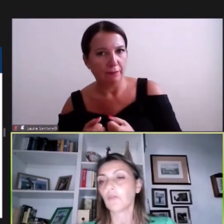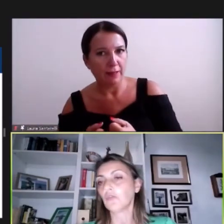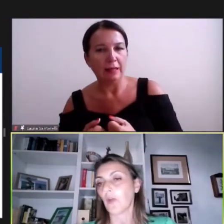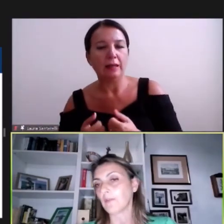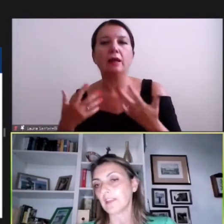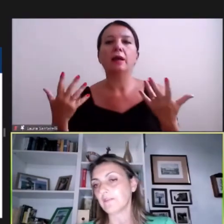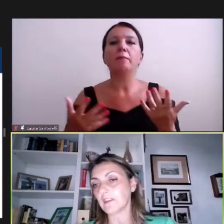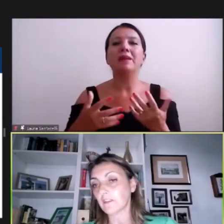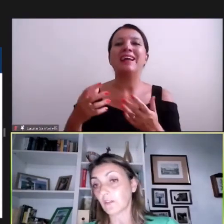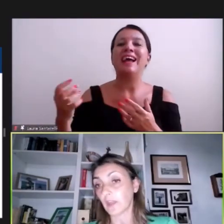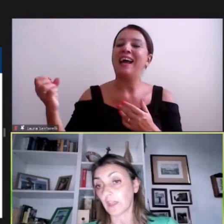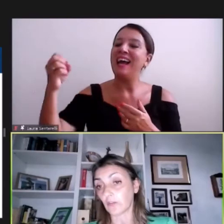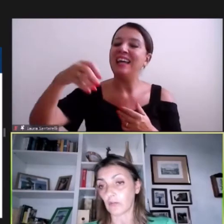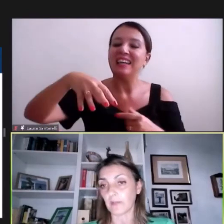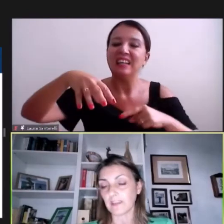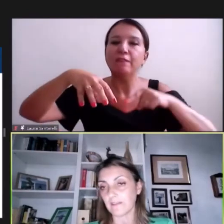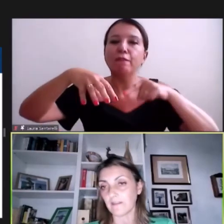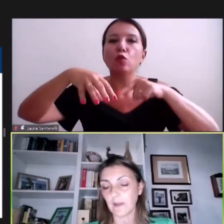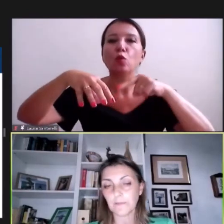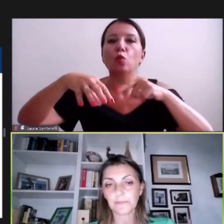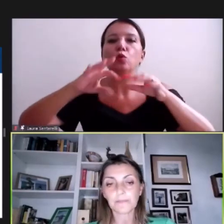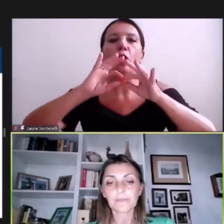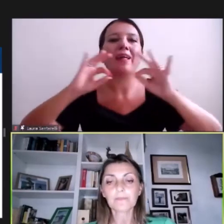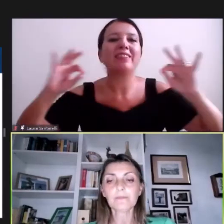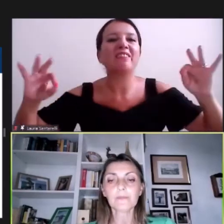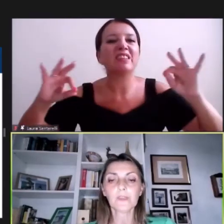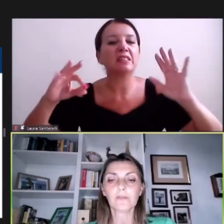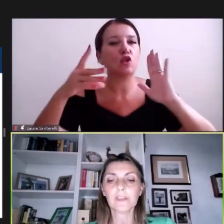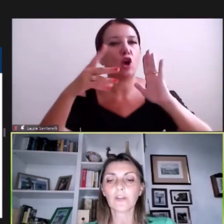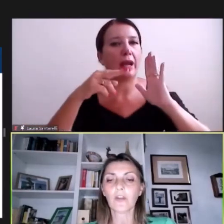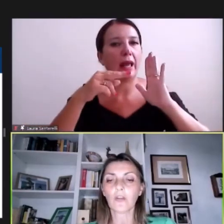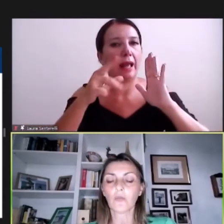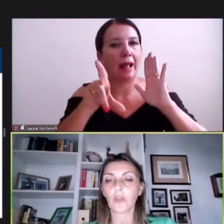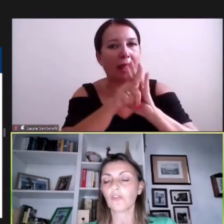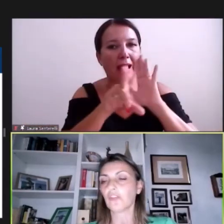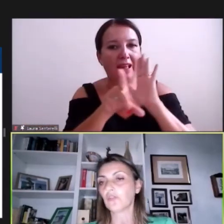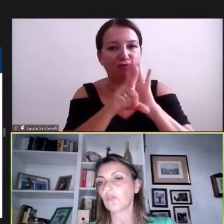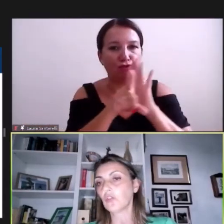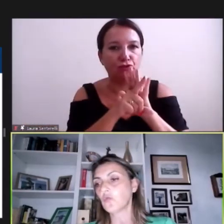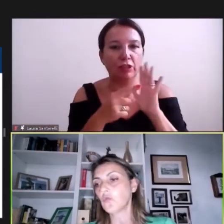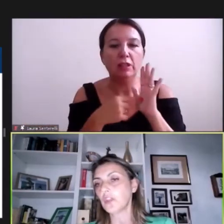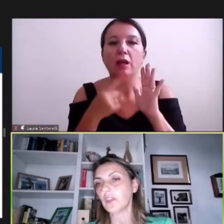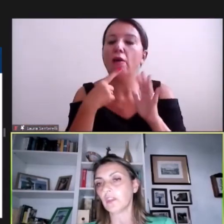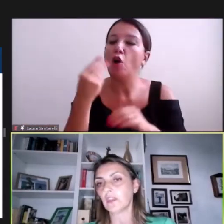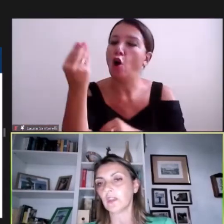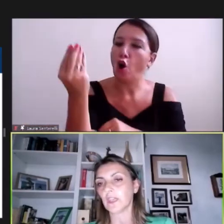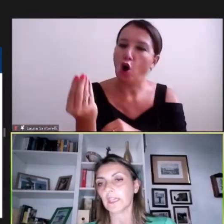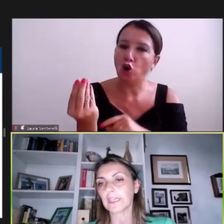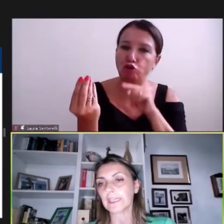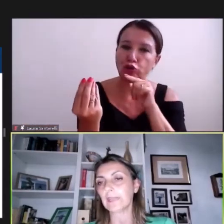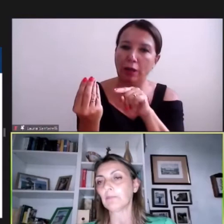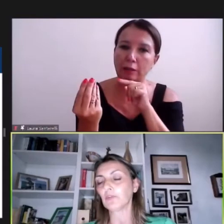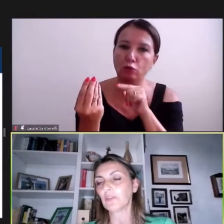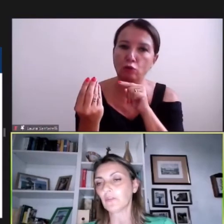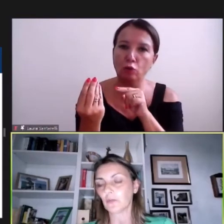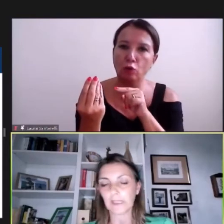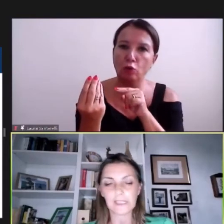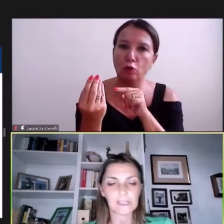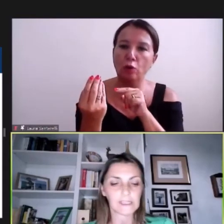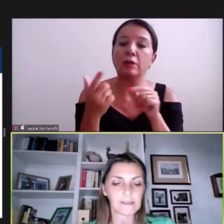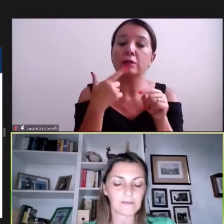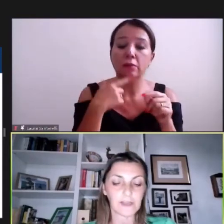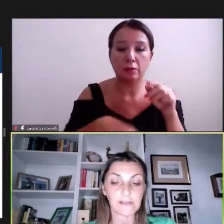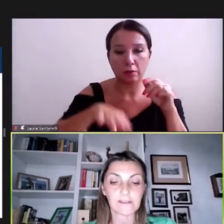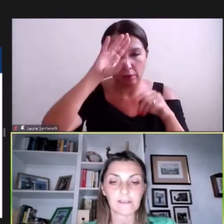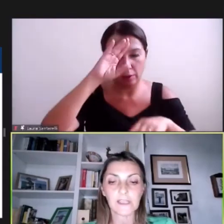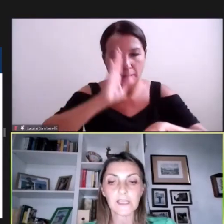il rifiuto è una definizione normativa, ovvero quell'oggetto di cui il possessore